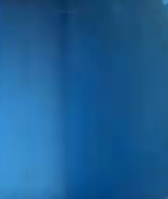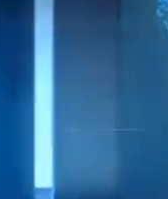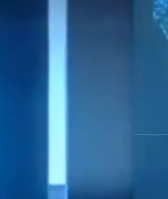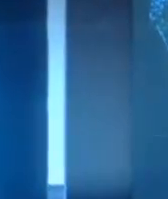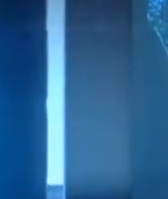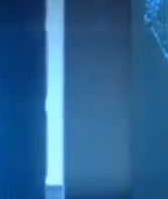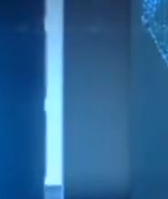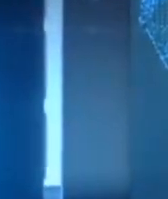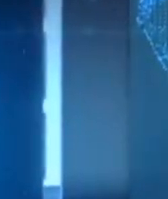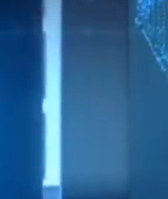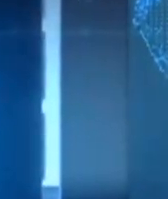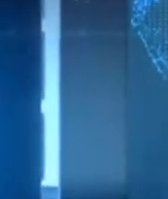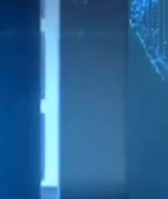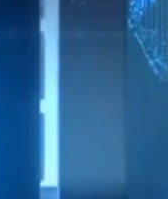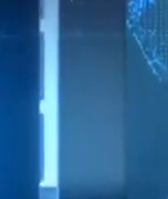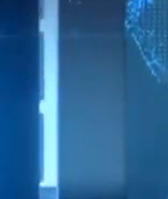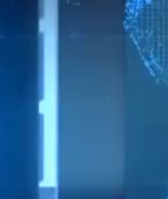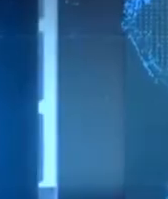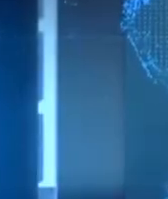Жетісу телеарнасы, Көксу ауданынан.